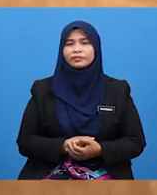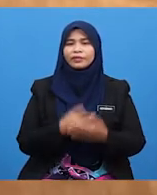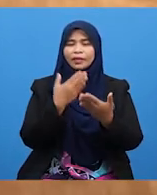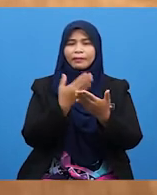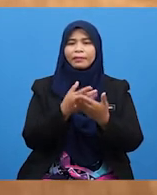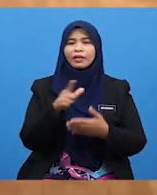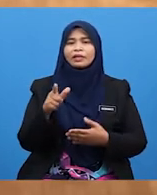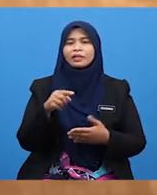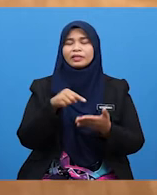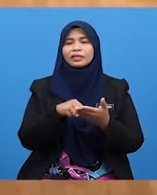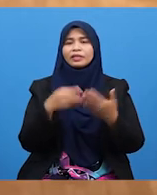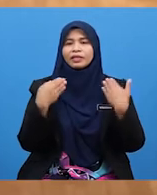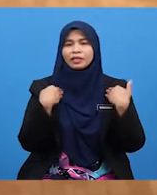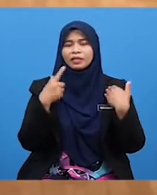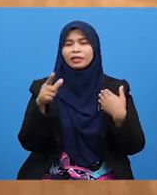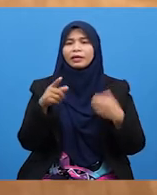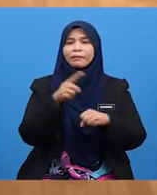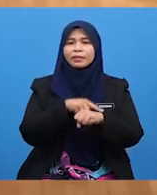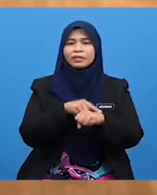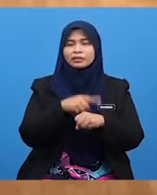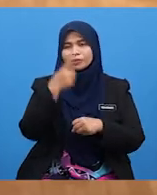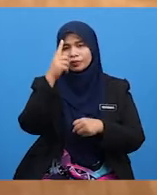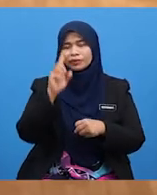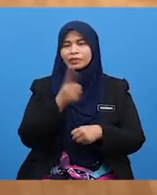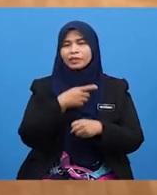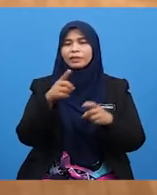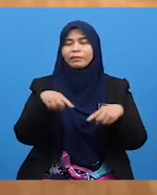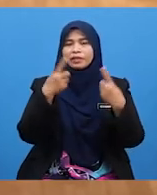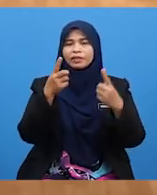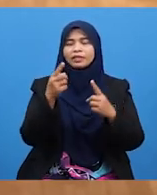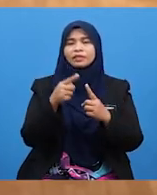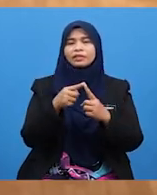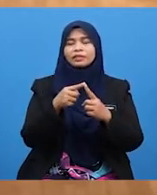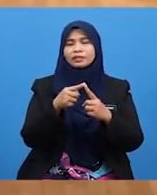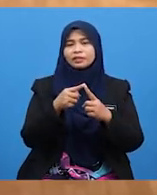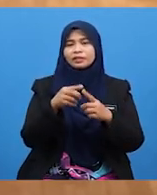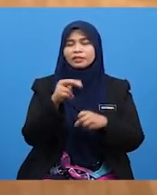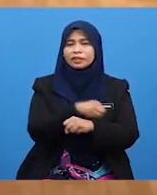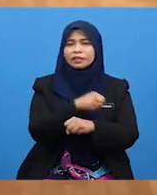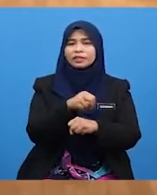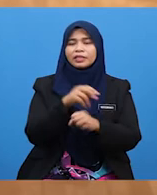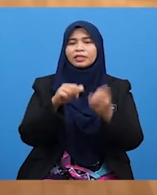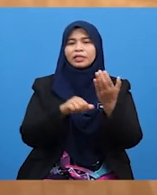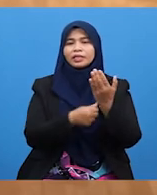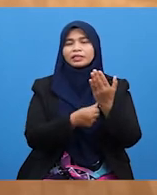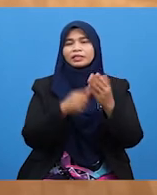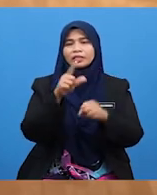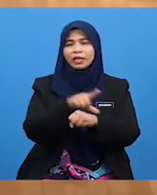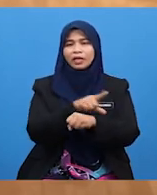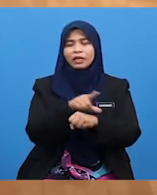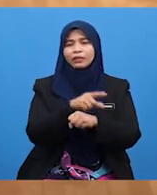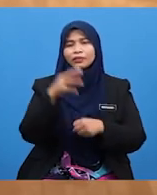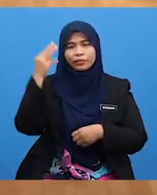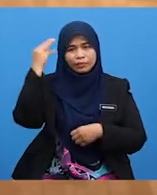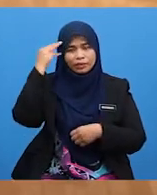Baiklah, ini adalah masanya untuk kita pergi kepada nyanyian asas lagu Melayu asli. Jadi dalam nyanyian